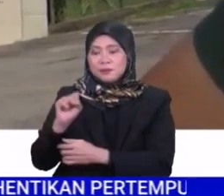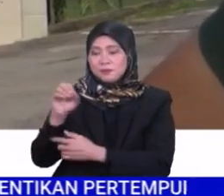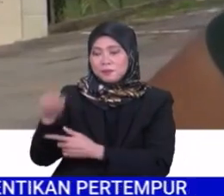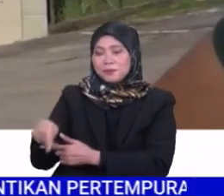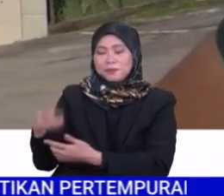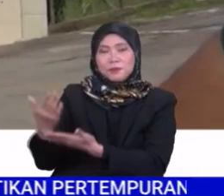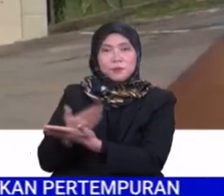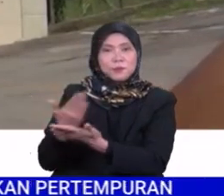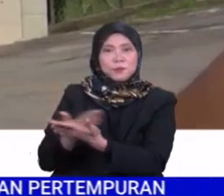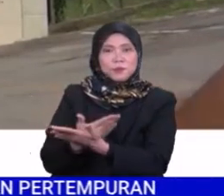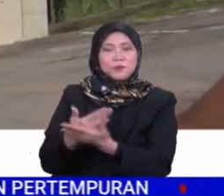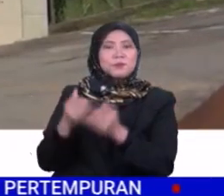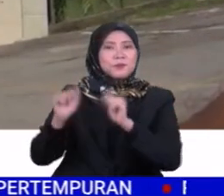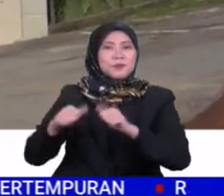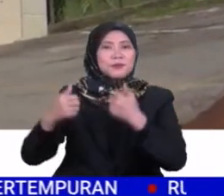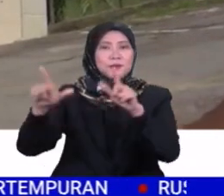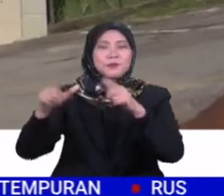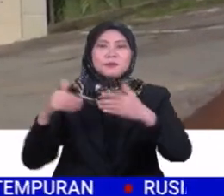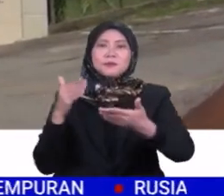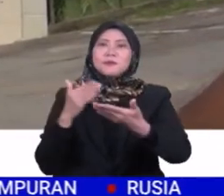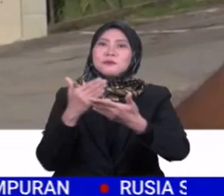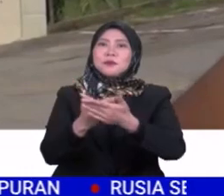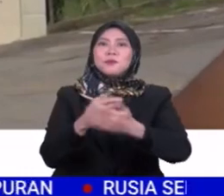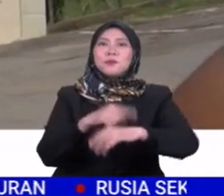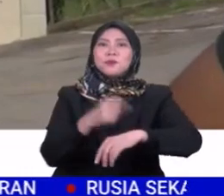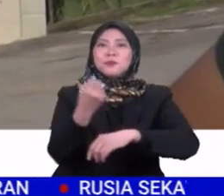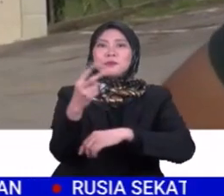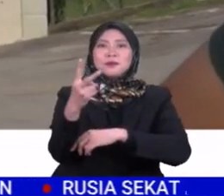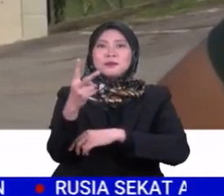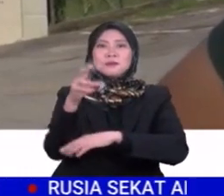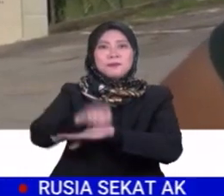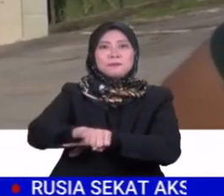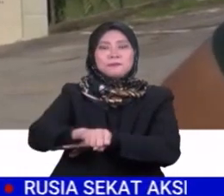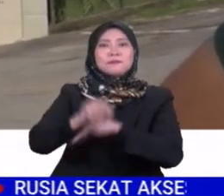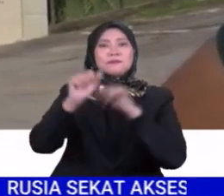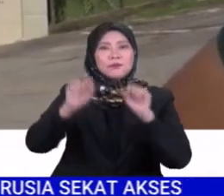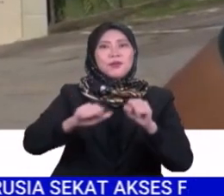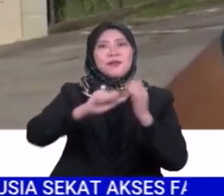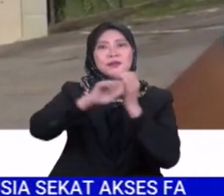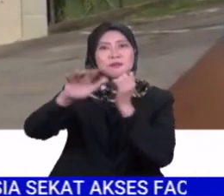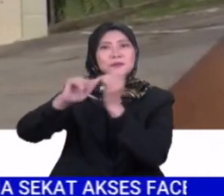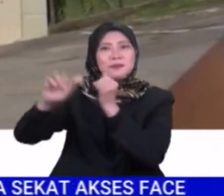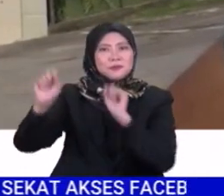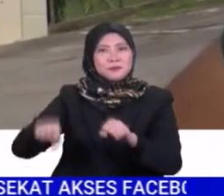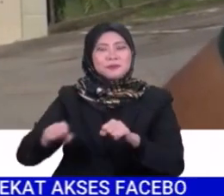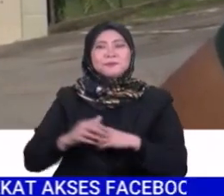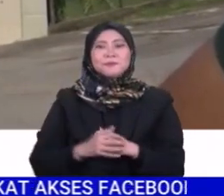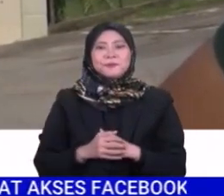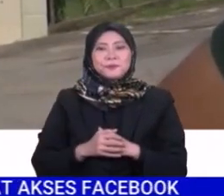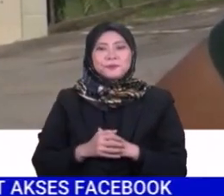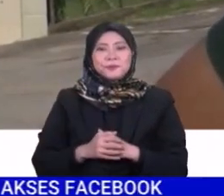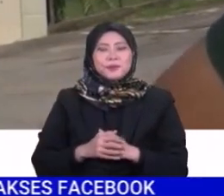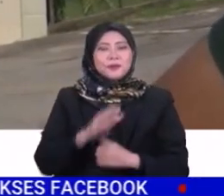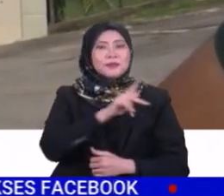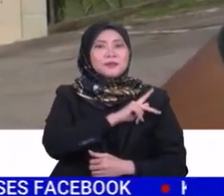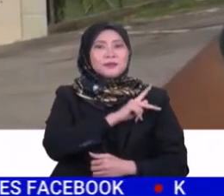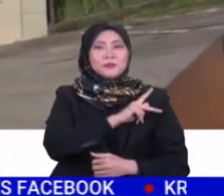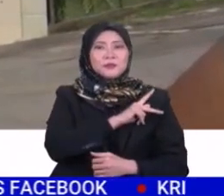ada membenarkan sehingga jam 12 malam yang dilonggarkan sikit. Jadi berdasarkan laporan yang saya terima daripada